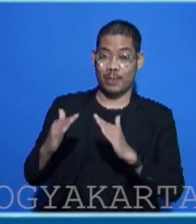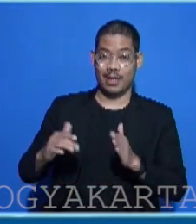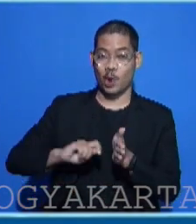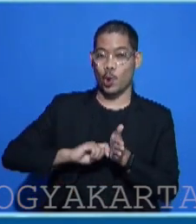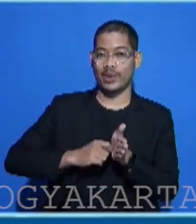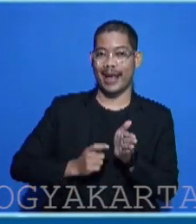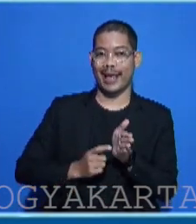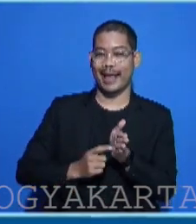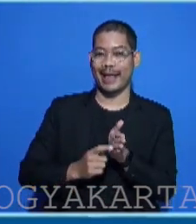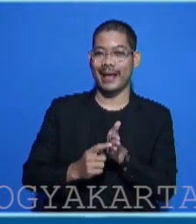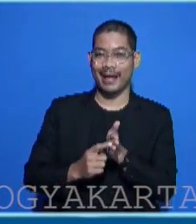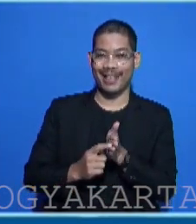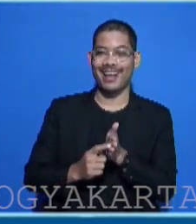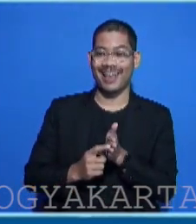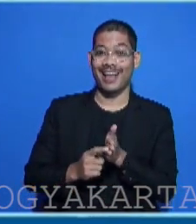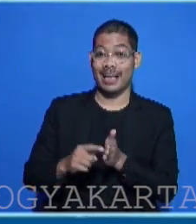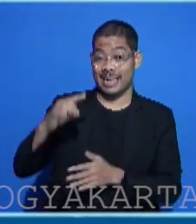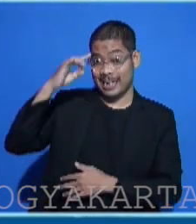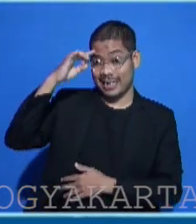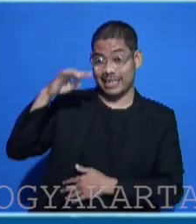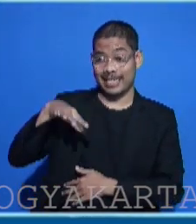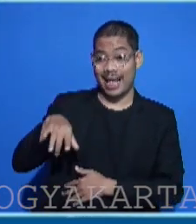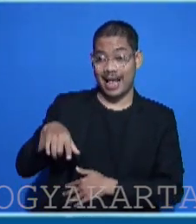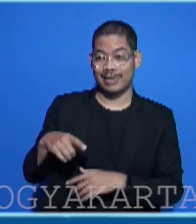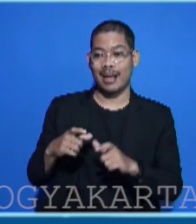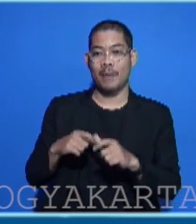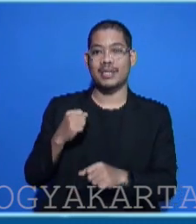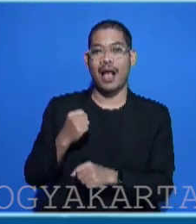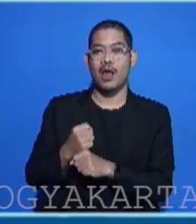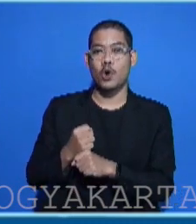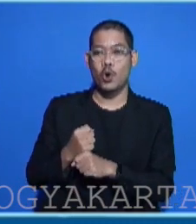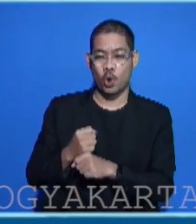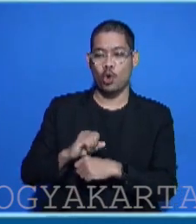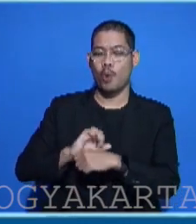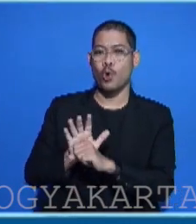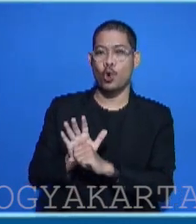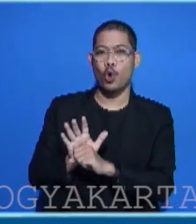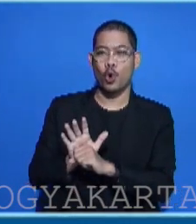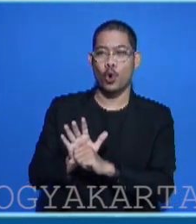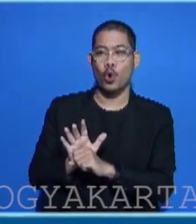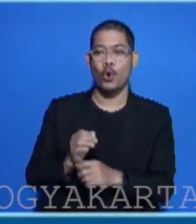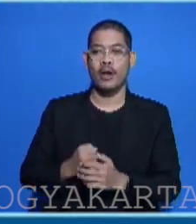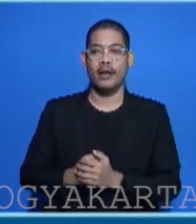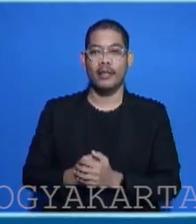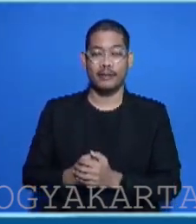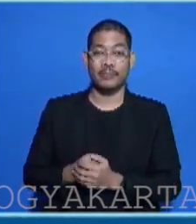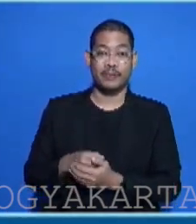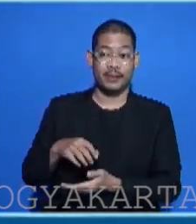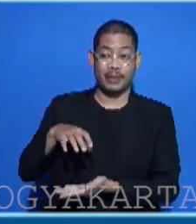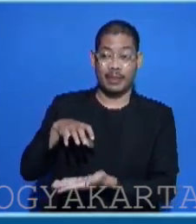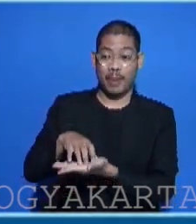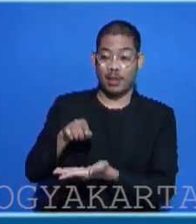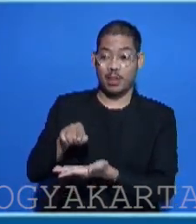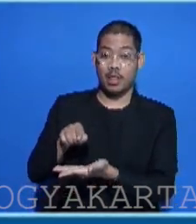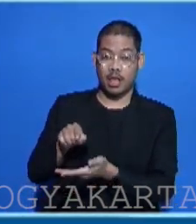Kelurahan purwoharjo Kulon Progo saking situs rumah sandi meniko para pelancong